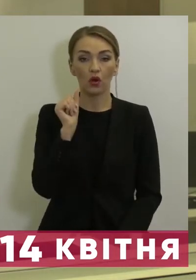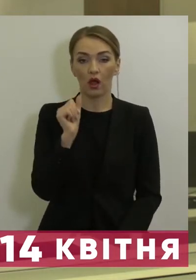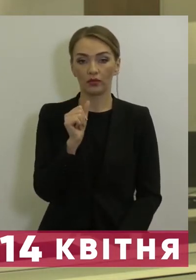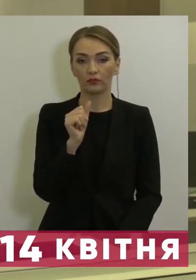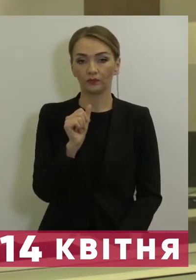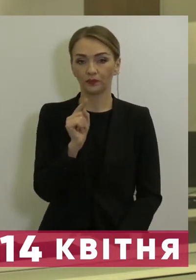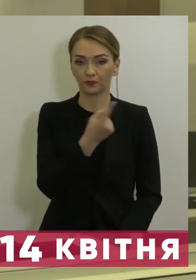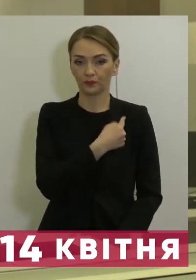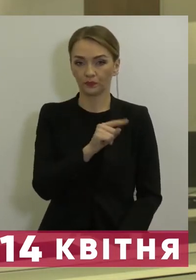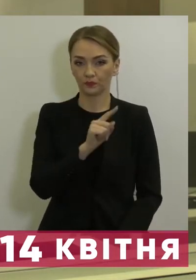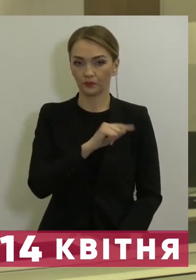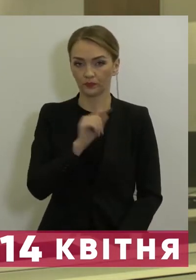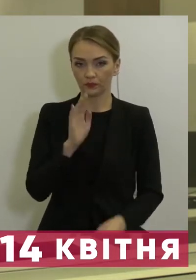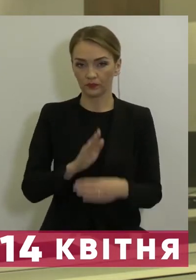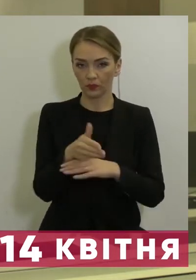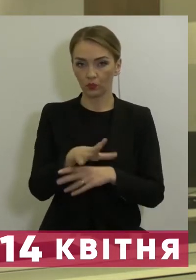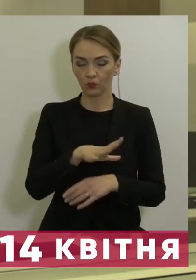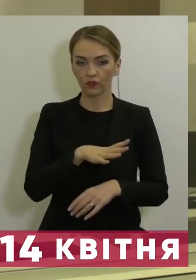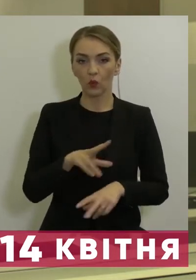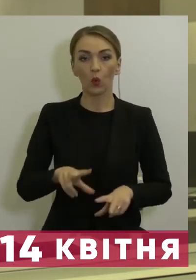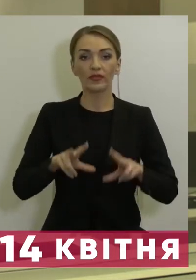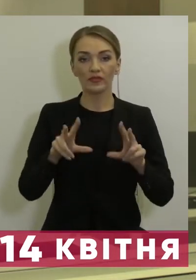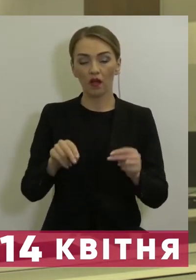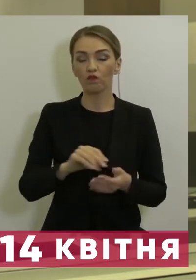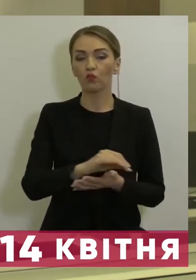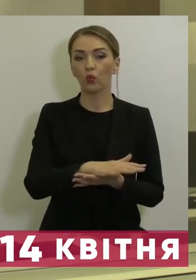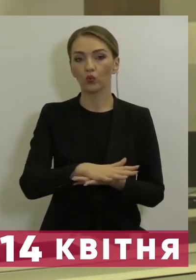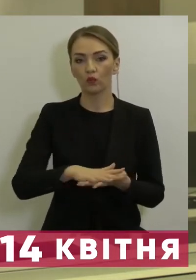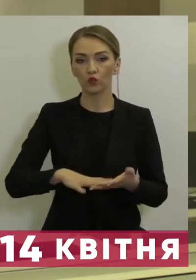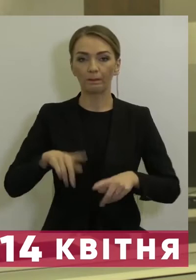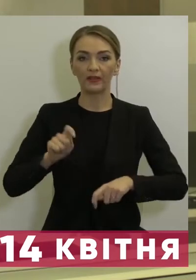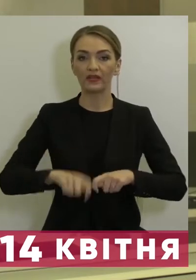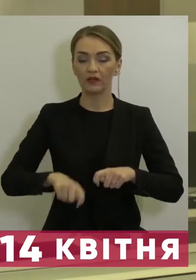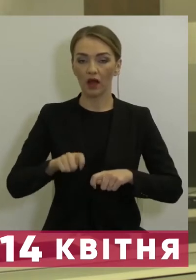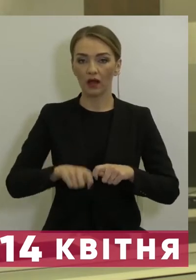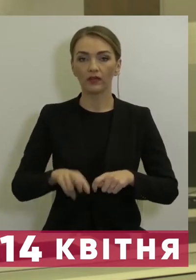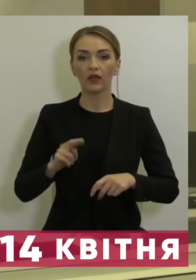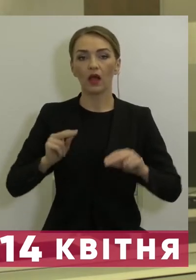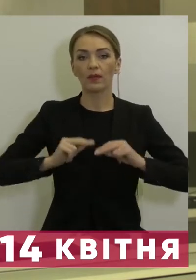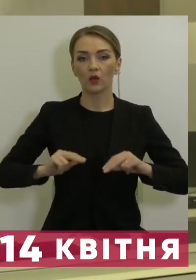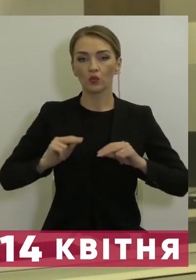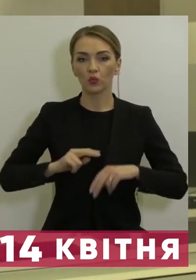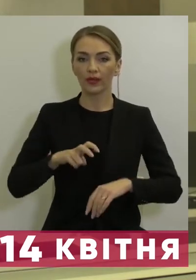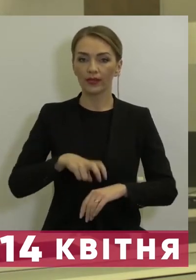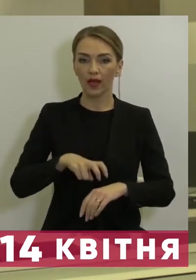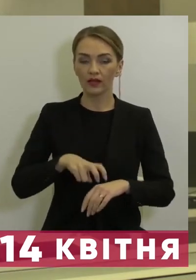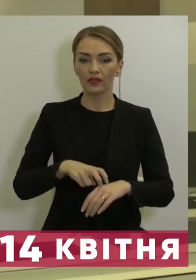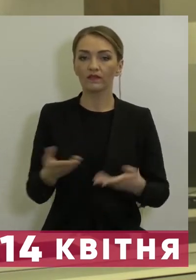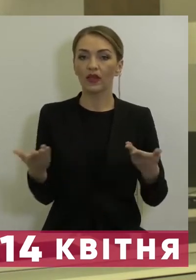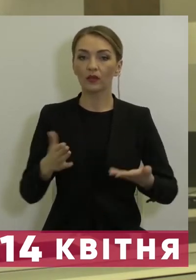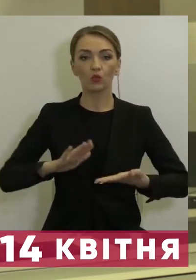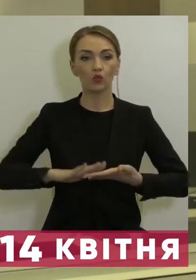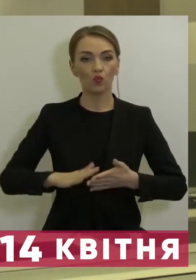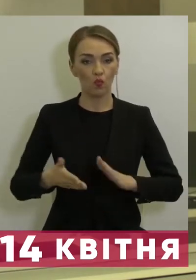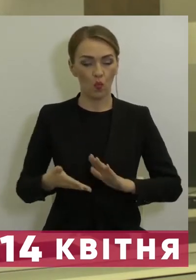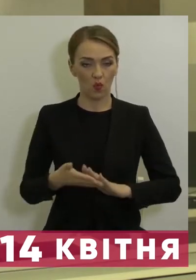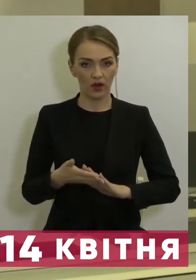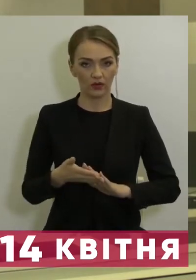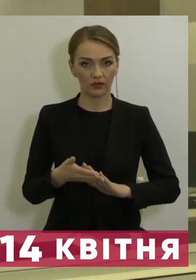був, бо, як обіцяв, продовжую перевіряти, як працюють лікарі, в яких